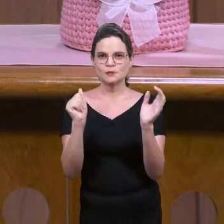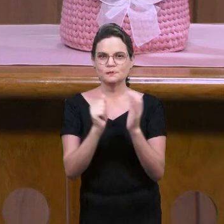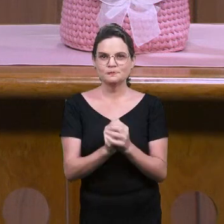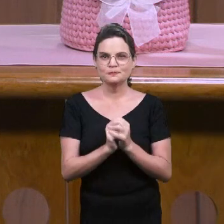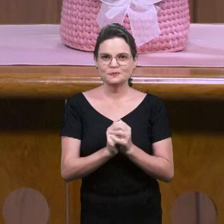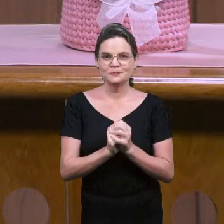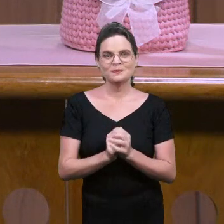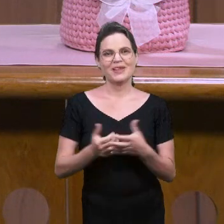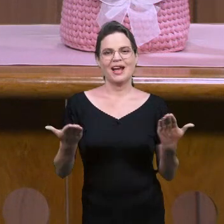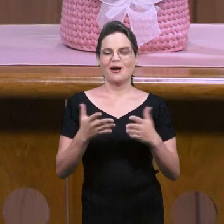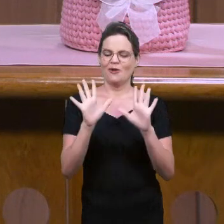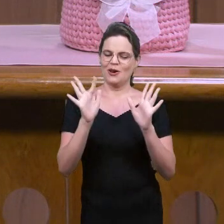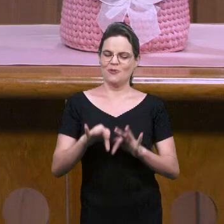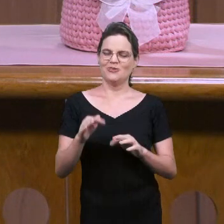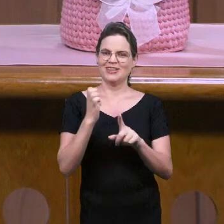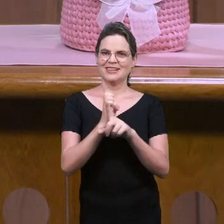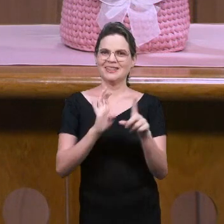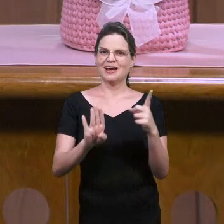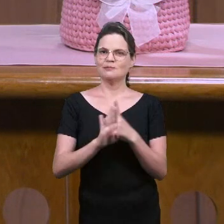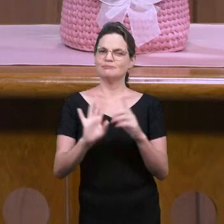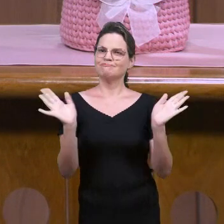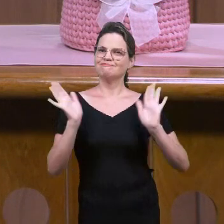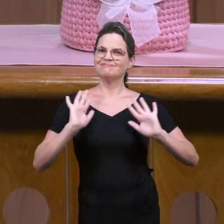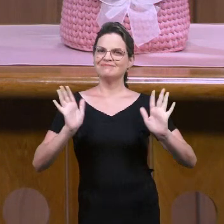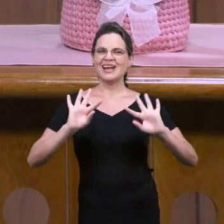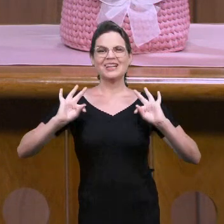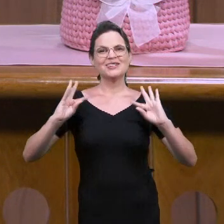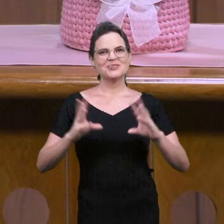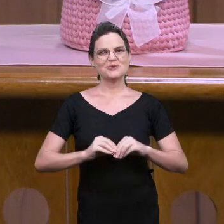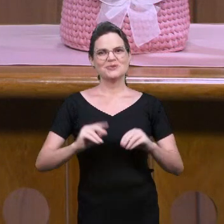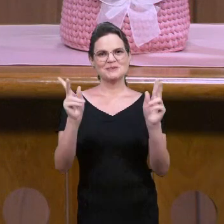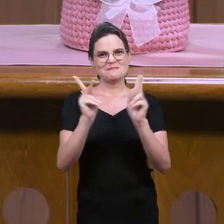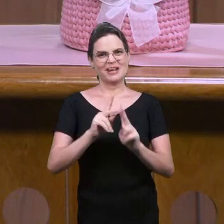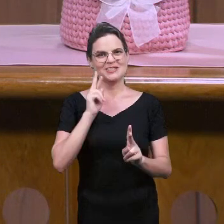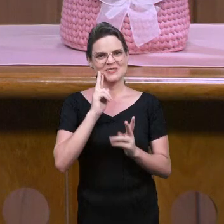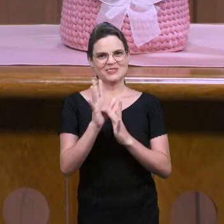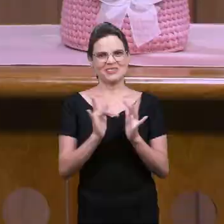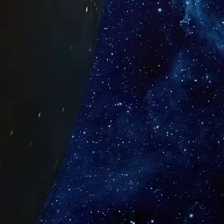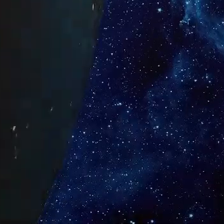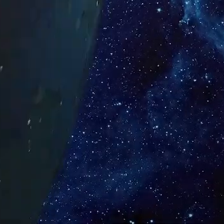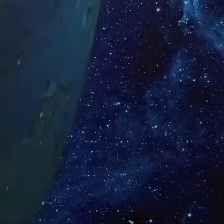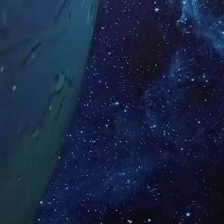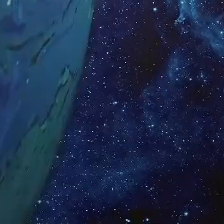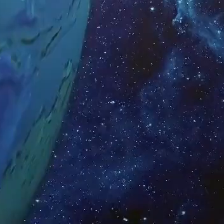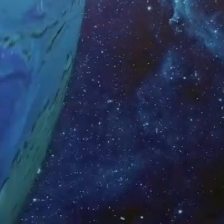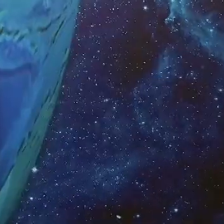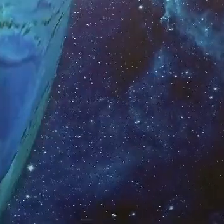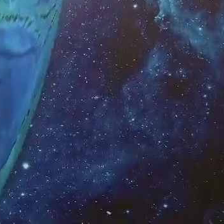Nous terminons ainsi l'école biblique dominicale. Nous disons au revoir à tous dans la paix du Seigneur Jésus.